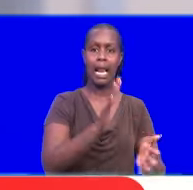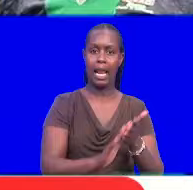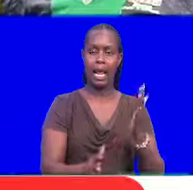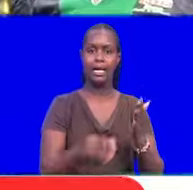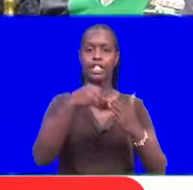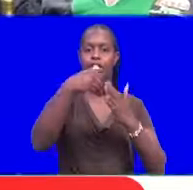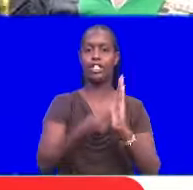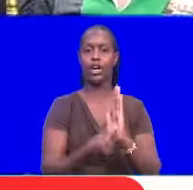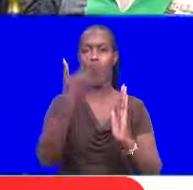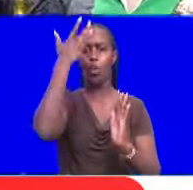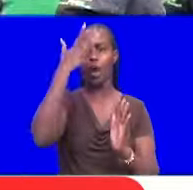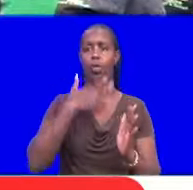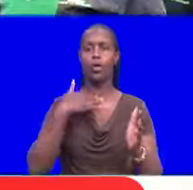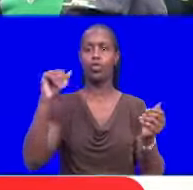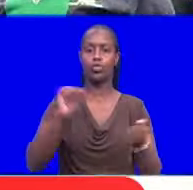mingi nayo.